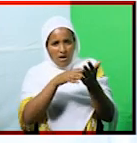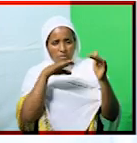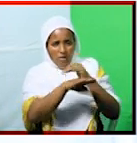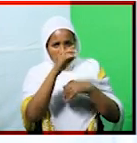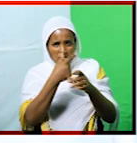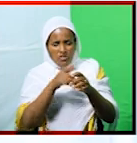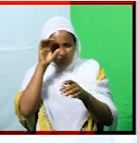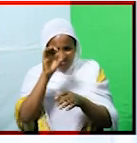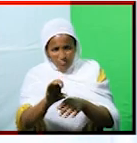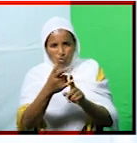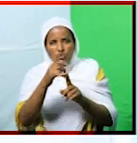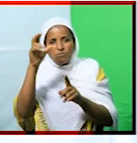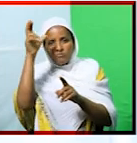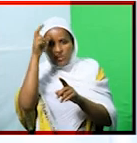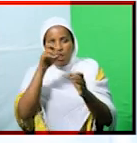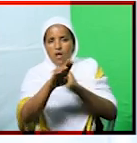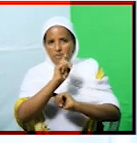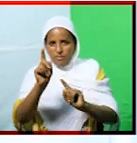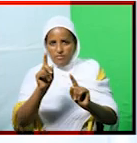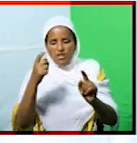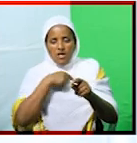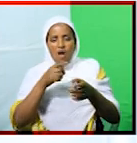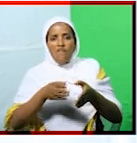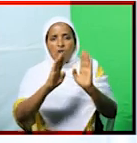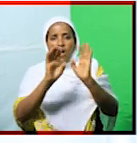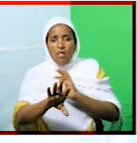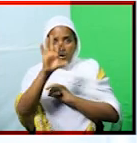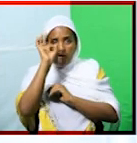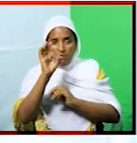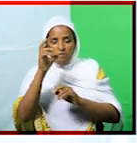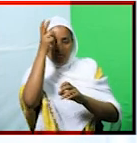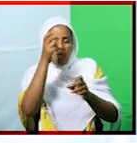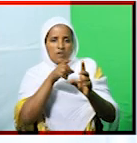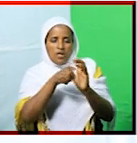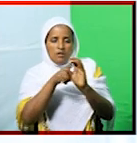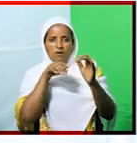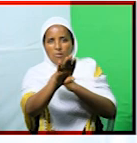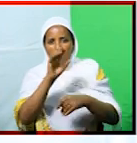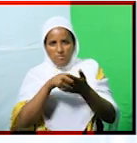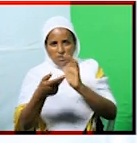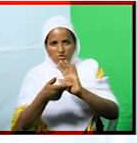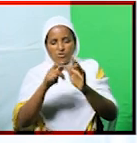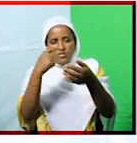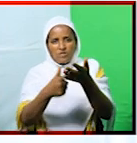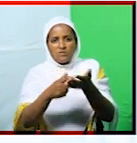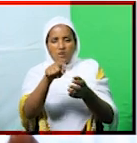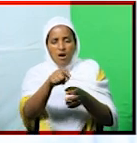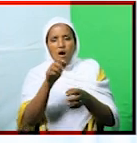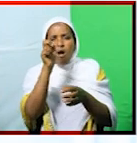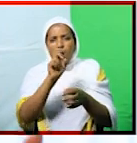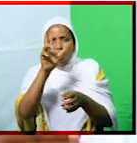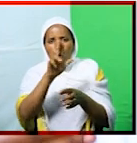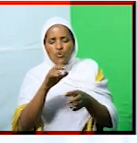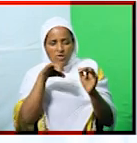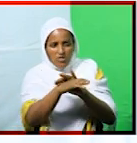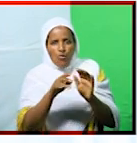ቢሆን ኑሮ ማንንም ሰው አይምርም ነበረ። ከኛ ፈቃድ ካላገኘ እንትን አይሄድም። እና ያ አውሬ የጫረው ማለት